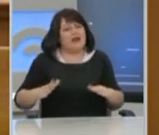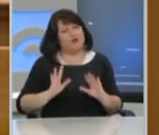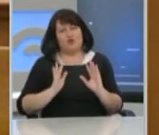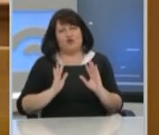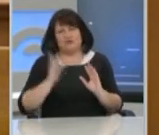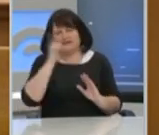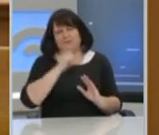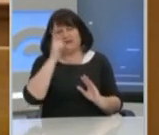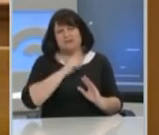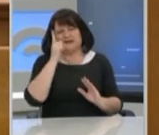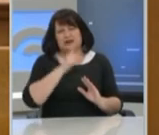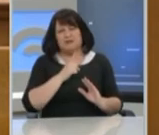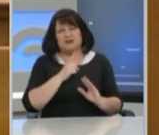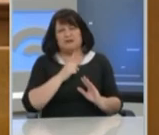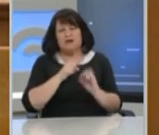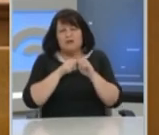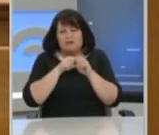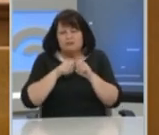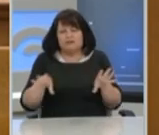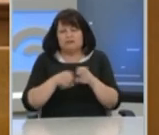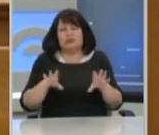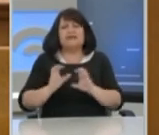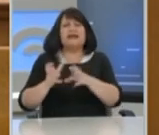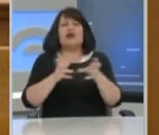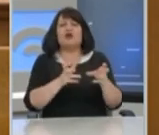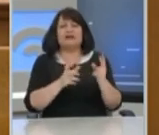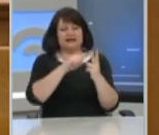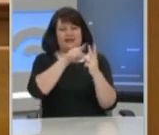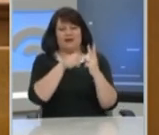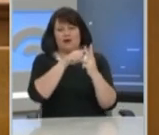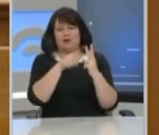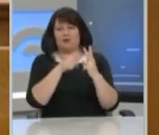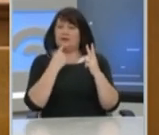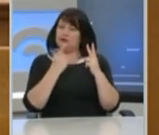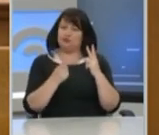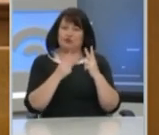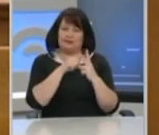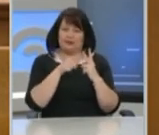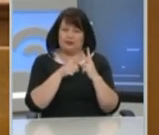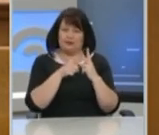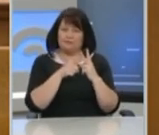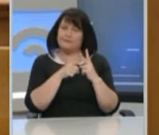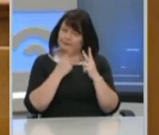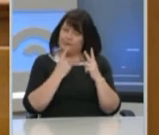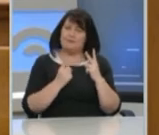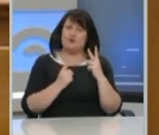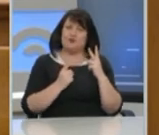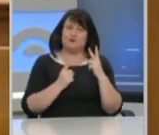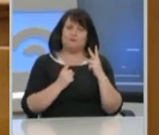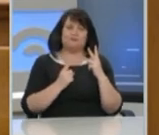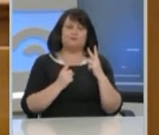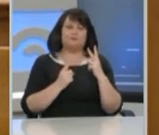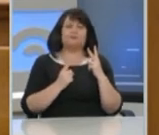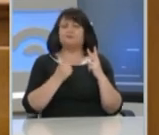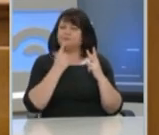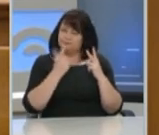των ψεμάτων που έχετε εξαπολύσει τις τελευταίες μέρες εσείς και μέσα ενημέρωση, αλλά στα δύο αυτά που είπα. Στα δύο. Θα αναφερθώ,